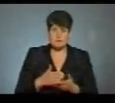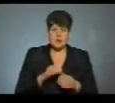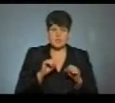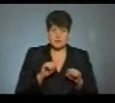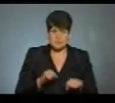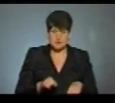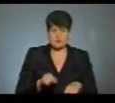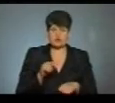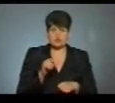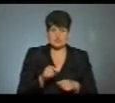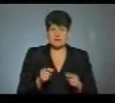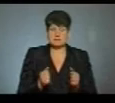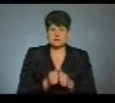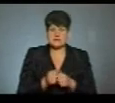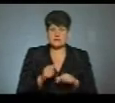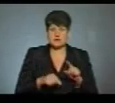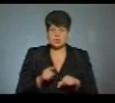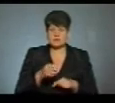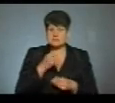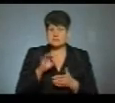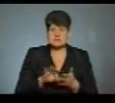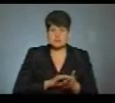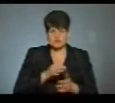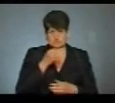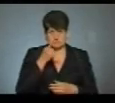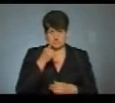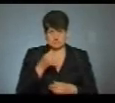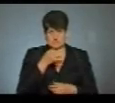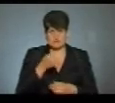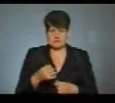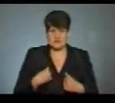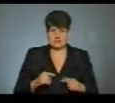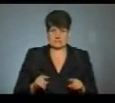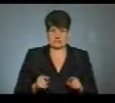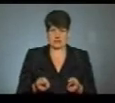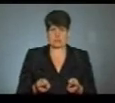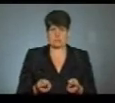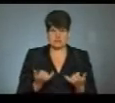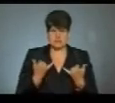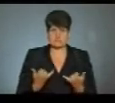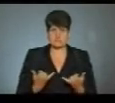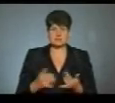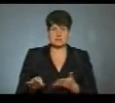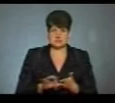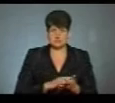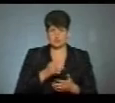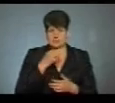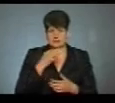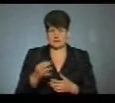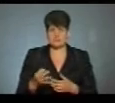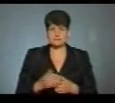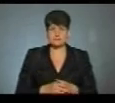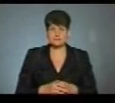її близьких родичів повідомили невідкладно. То мене затримали от зараз і зараз повідомили